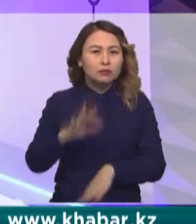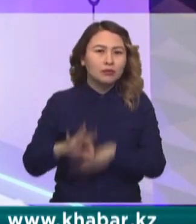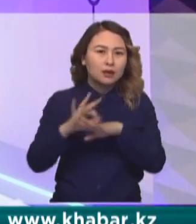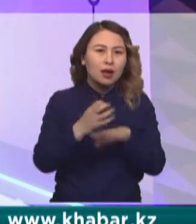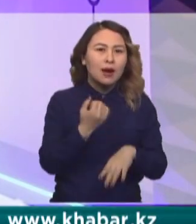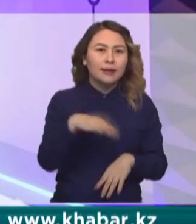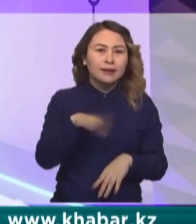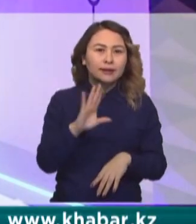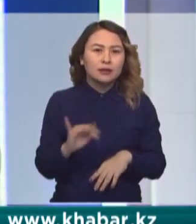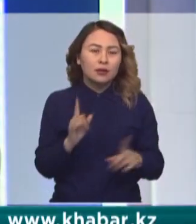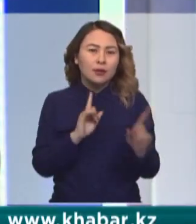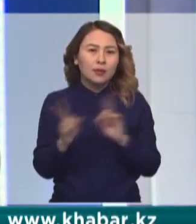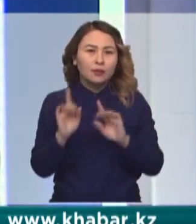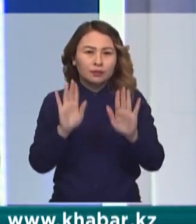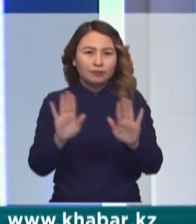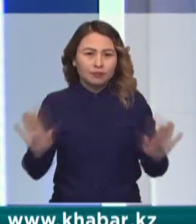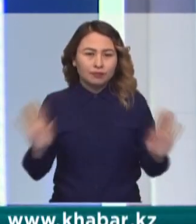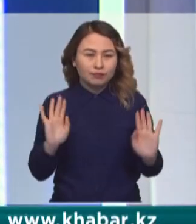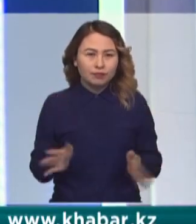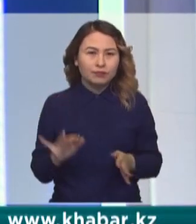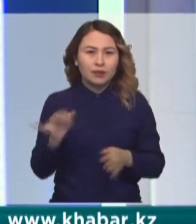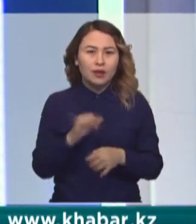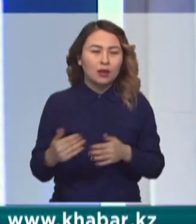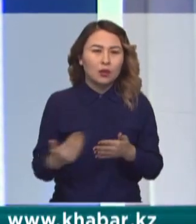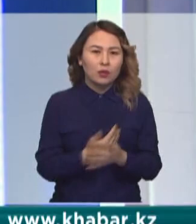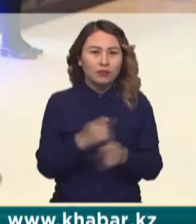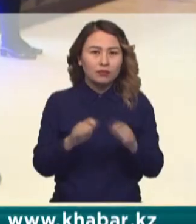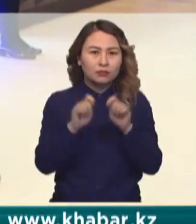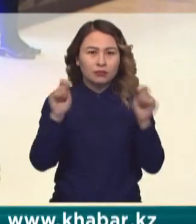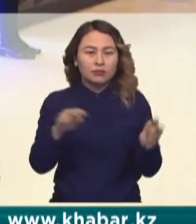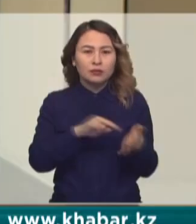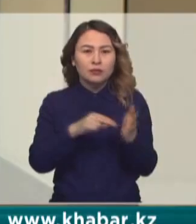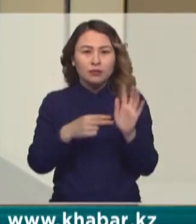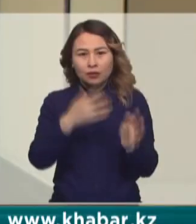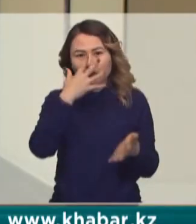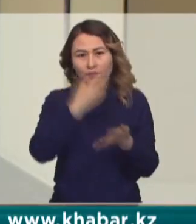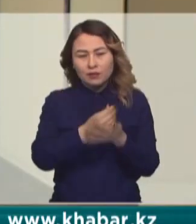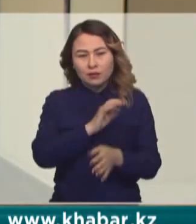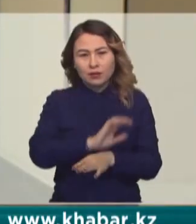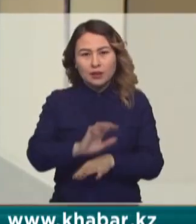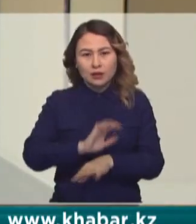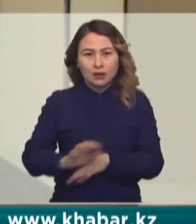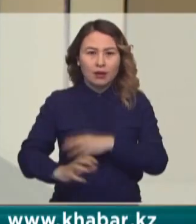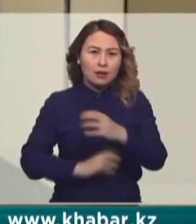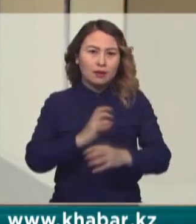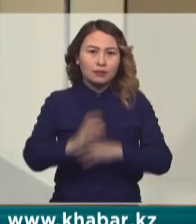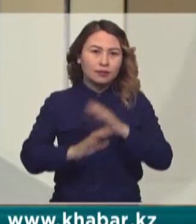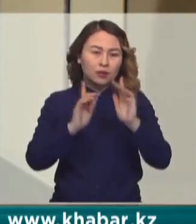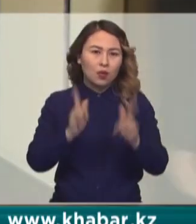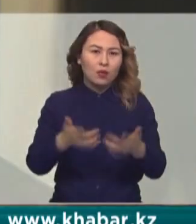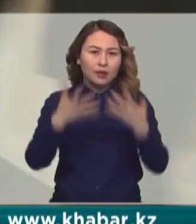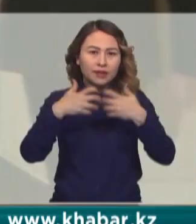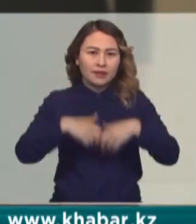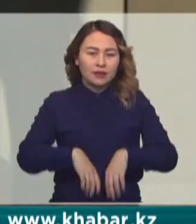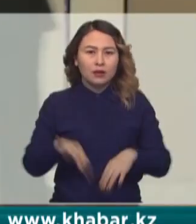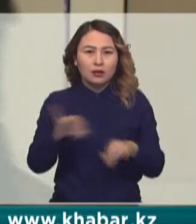шешімдер көрмесі өтуде. Онда еліміздің инновациялық стартап жобалары өз өнімдерін әлемдік цифрлық алыптармен